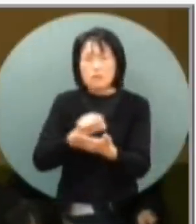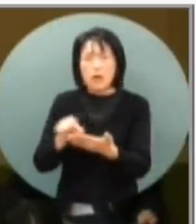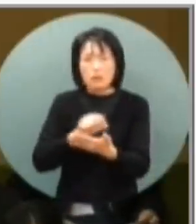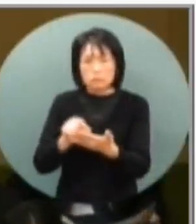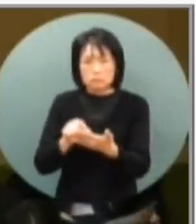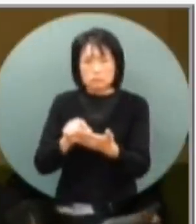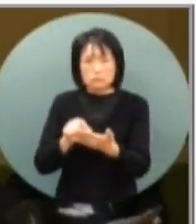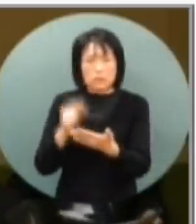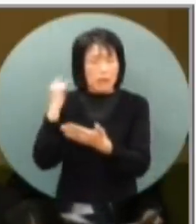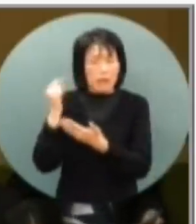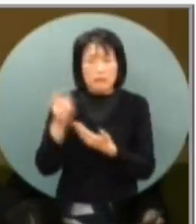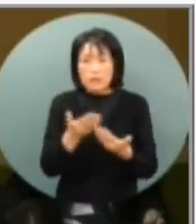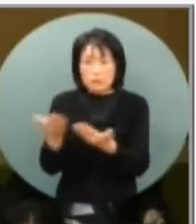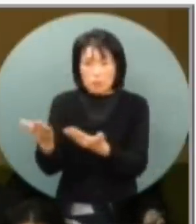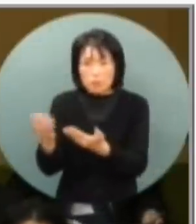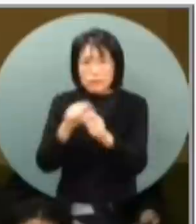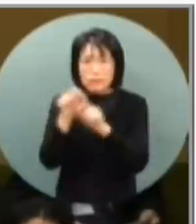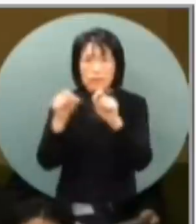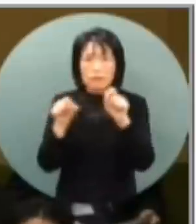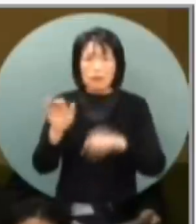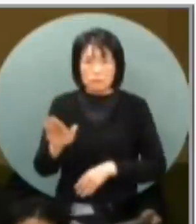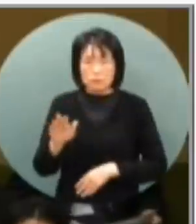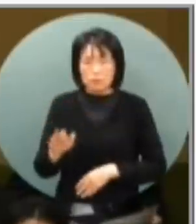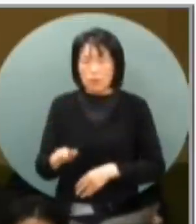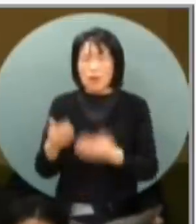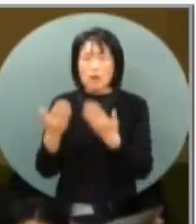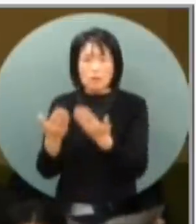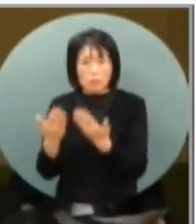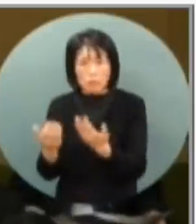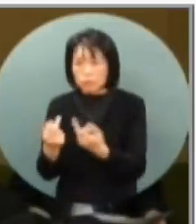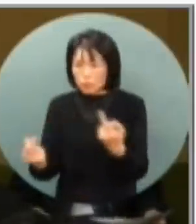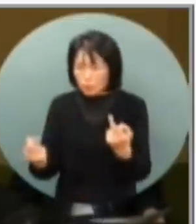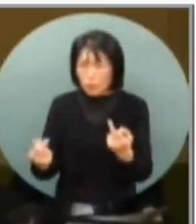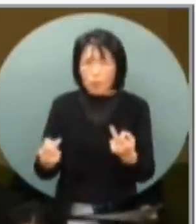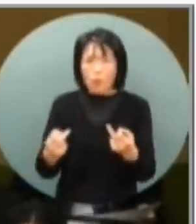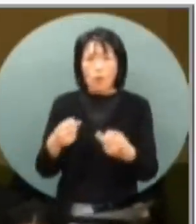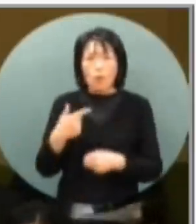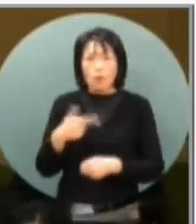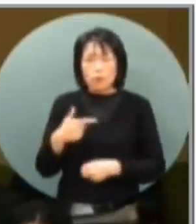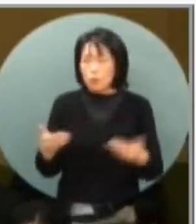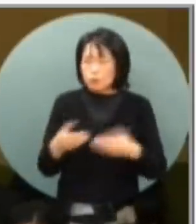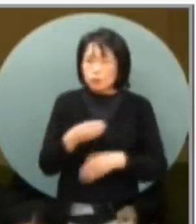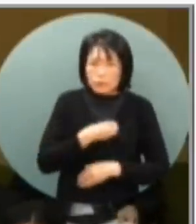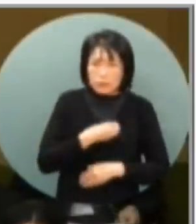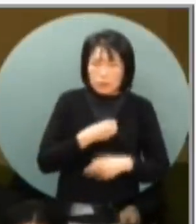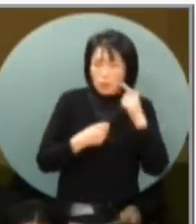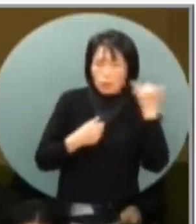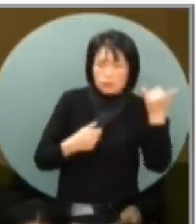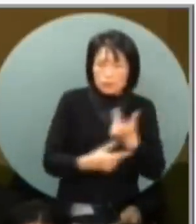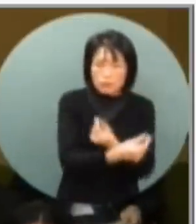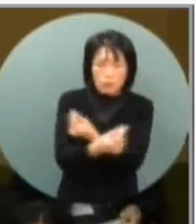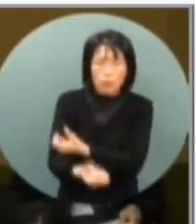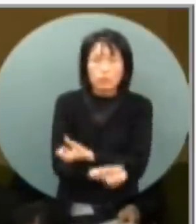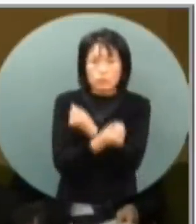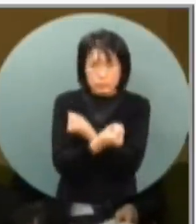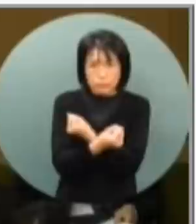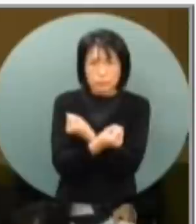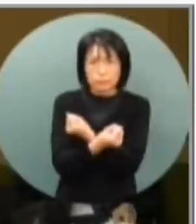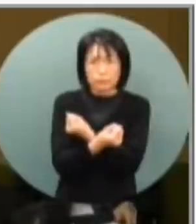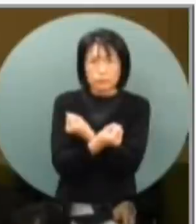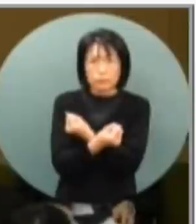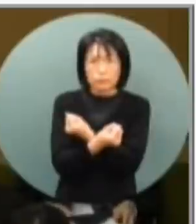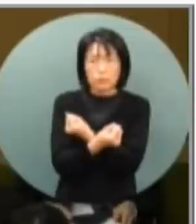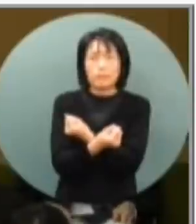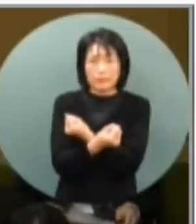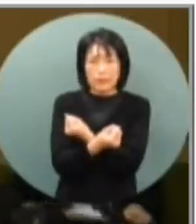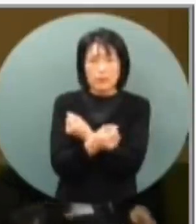を、まずは学校の子どもたち、そしてまた教職員保護者の方が共有するというところから始めて、これ